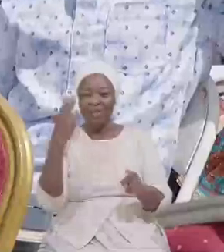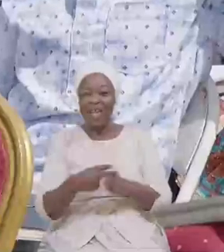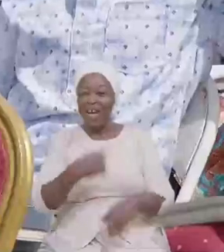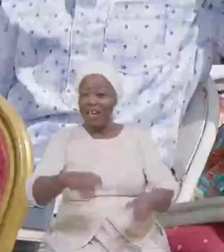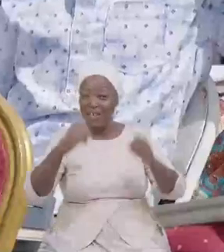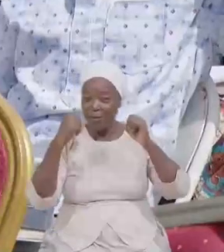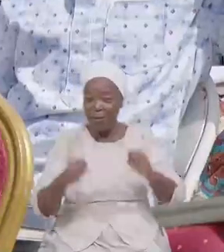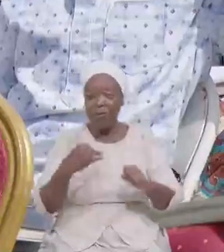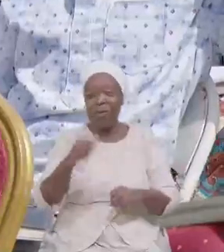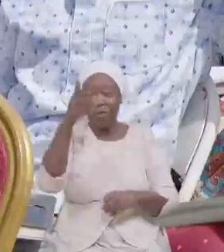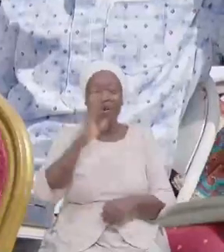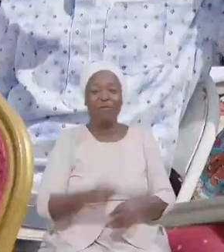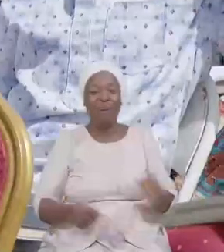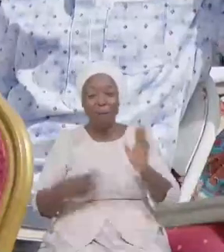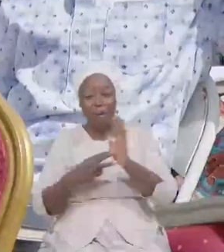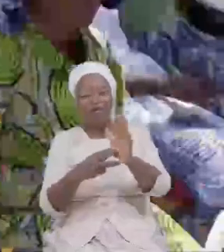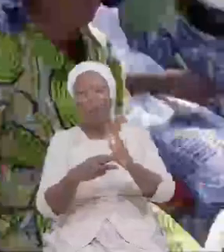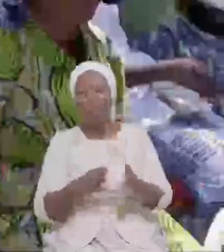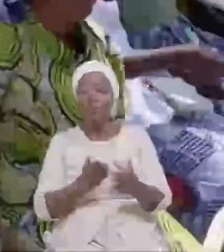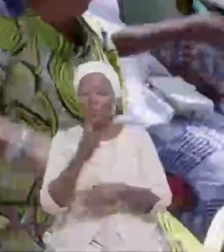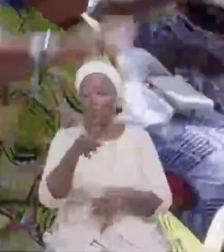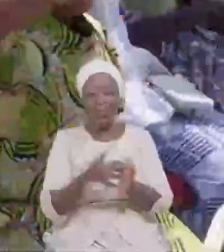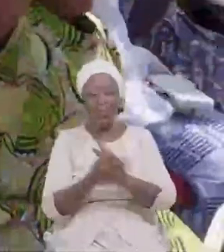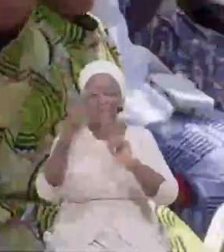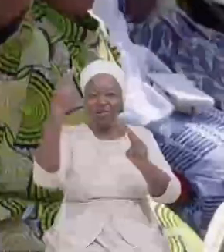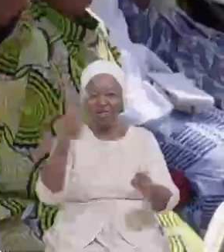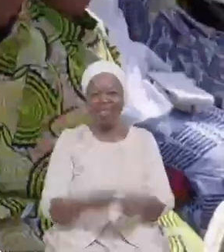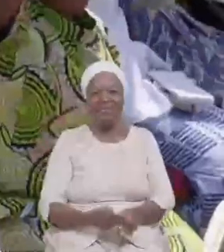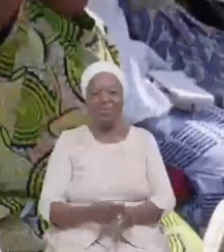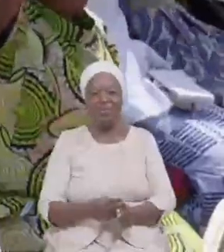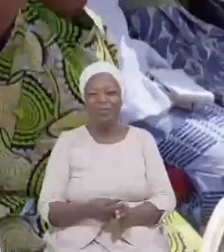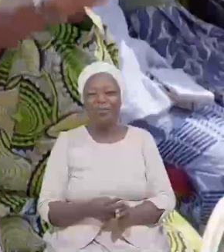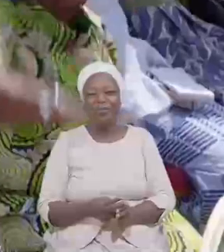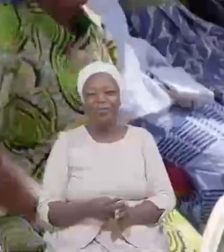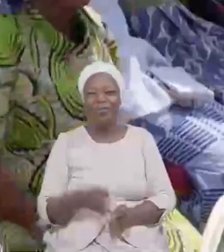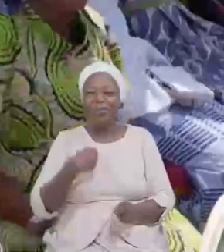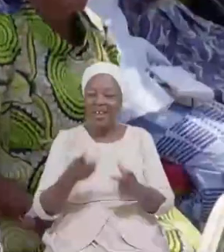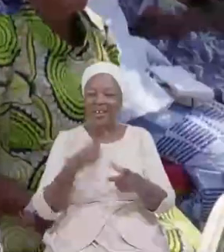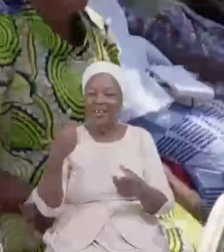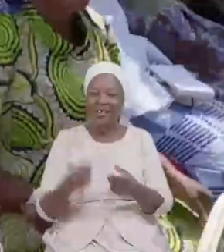Dieu va se manifester à travers toi au nom de Jésus. Alors